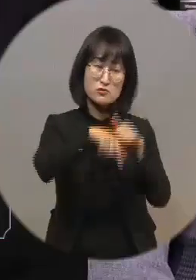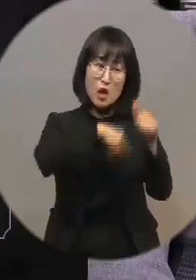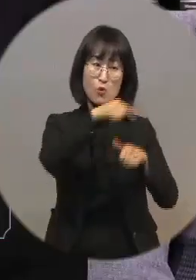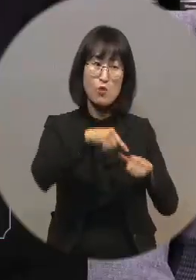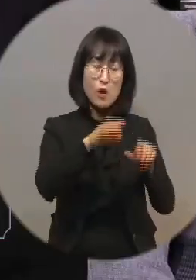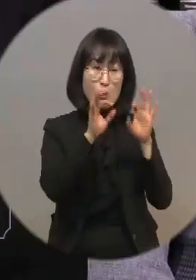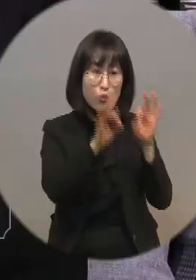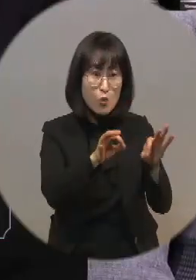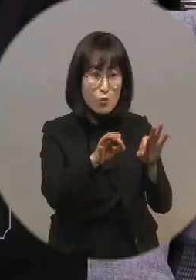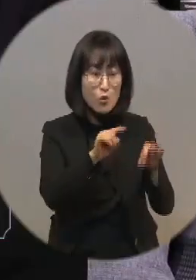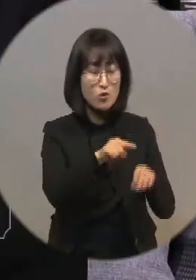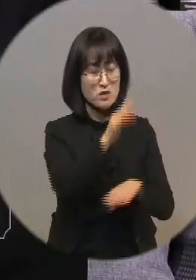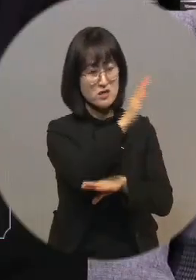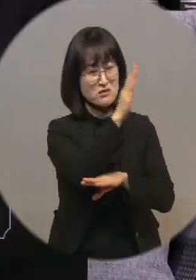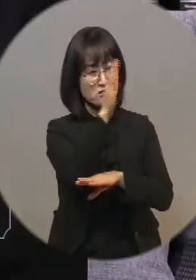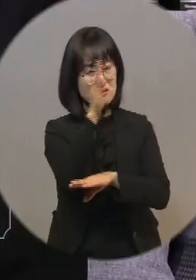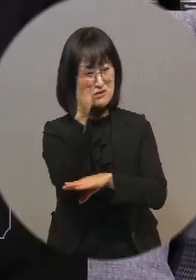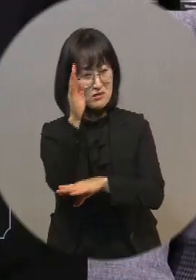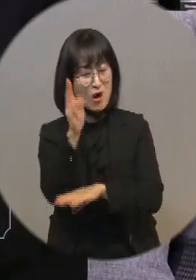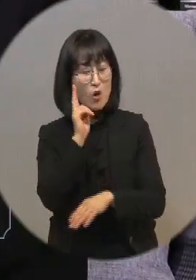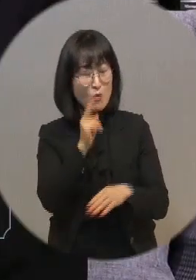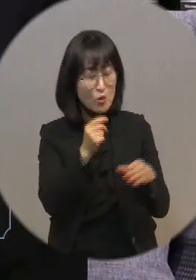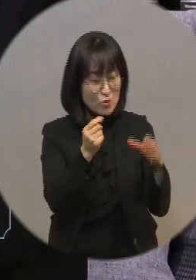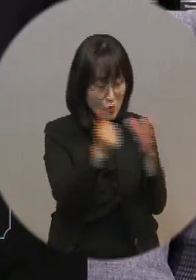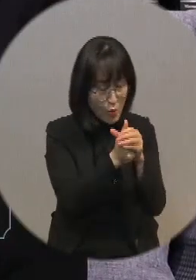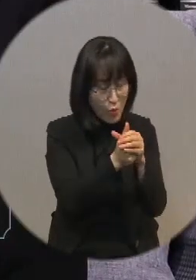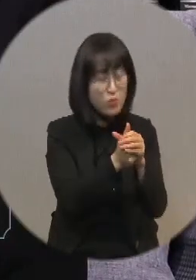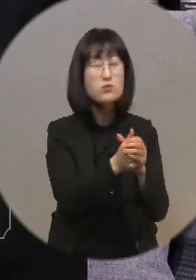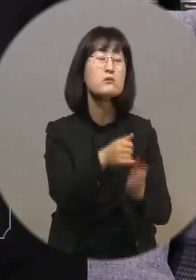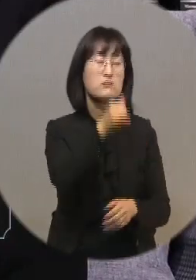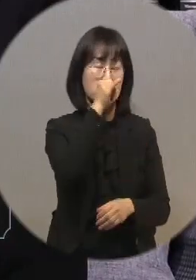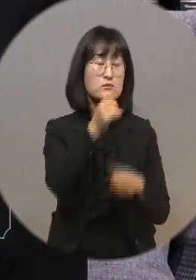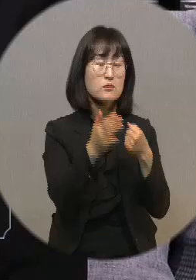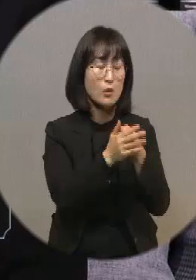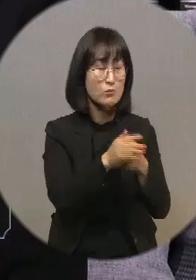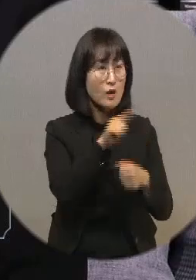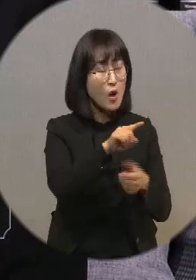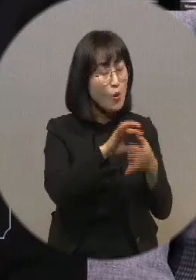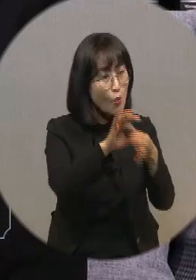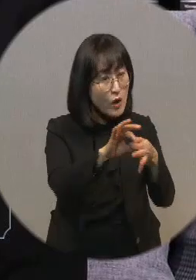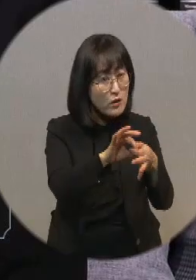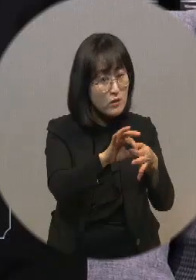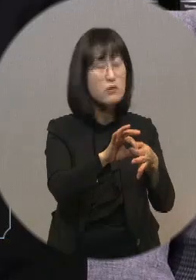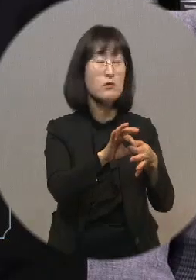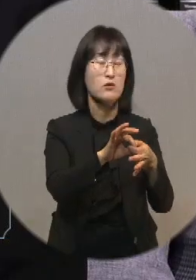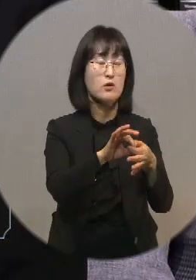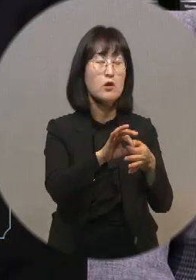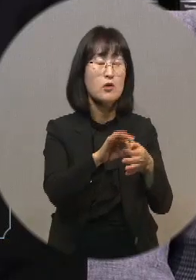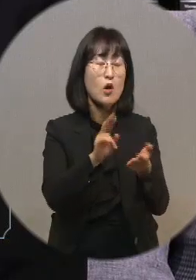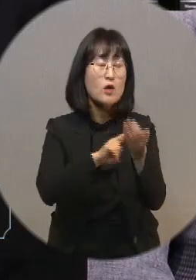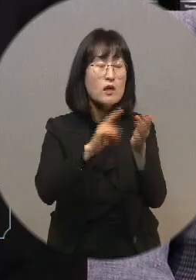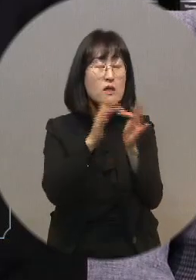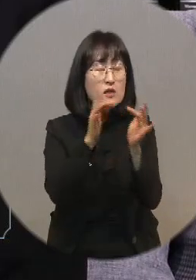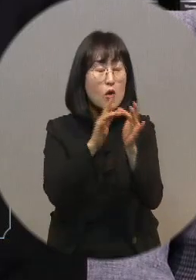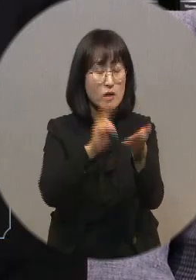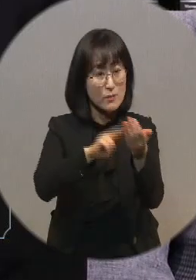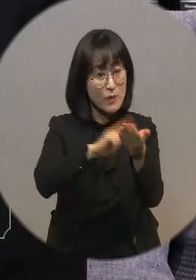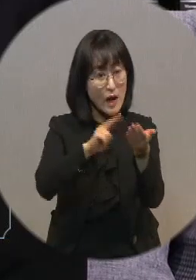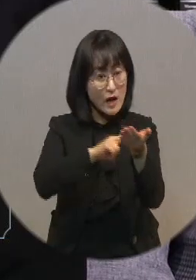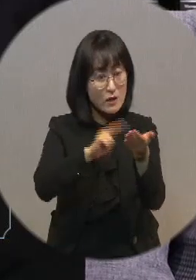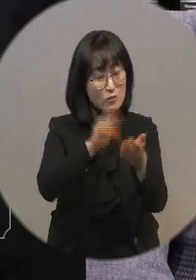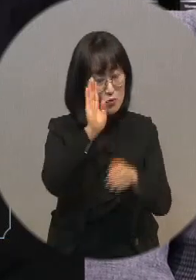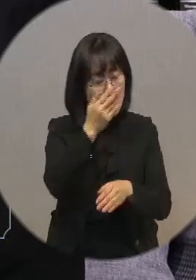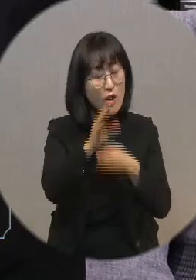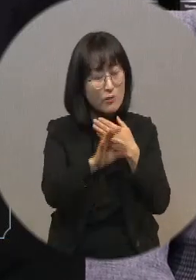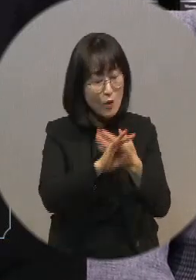현실판 이 스토리를 잘 풀고 이런 게 발전이 돼서 작품이 나온다면은 훨씬 더 사람들에게